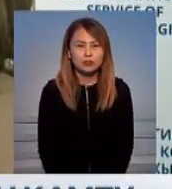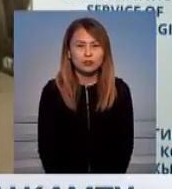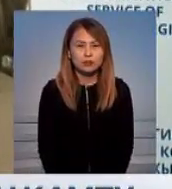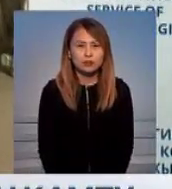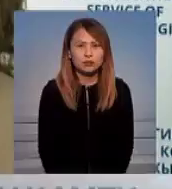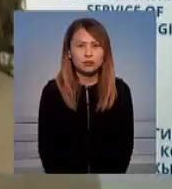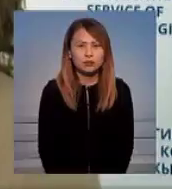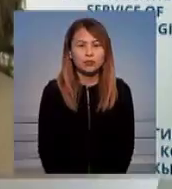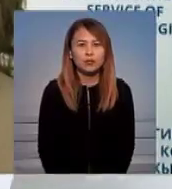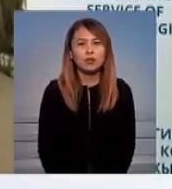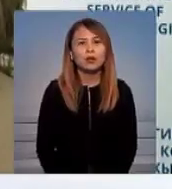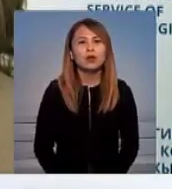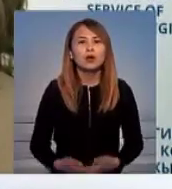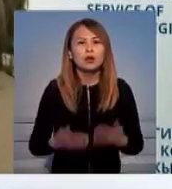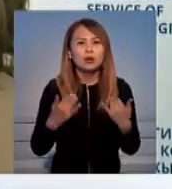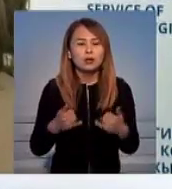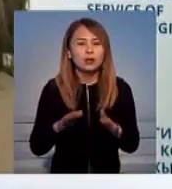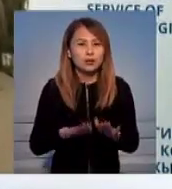Қармақшының балдары енді қазір біз